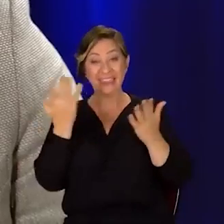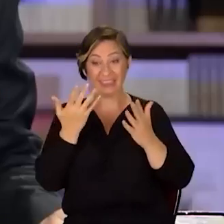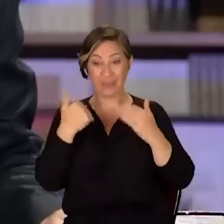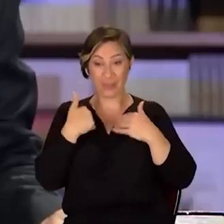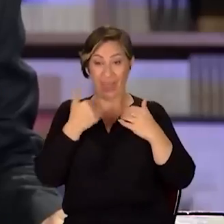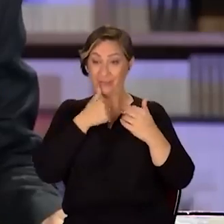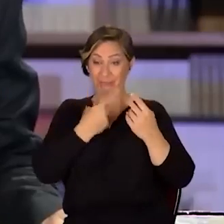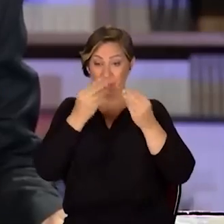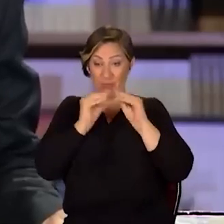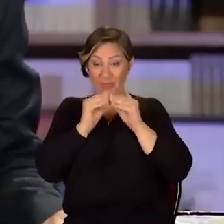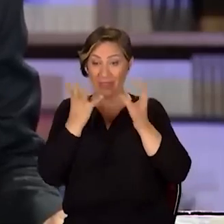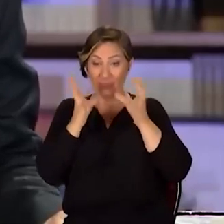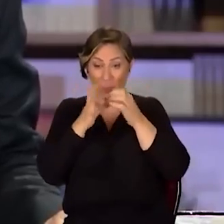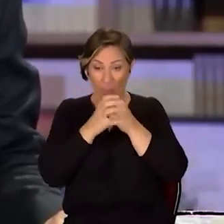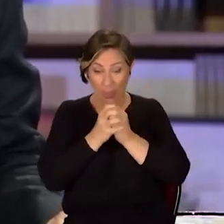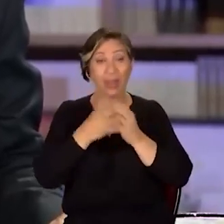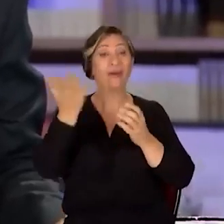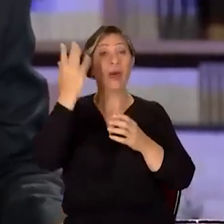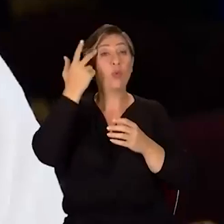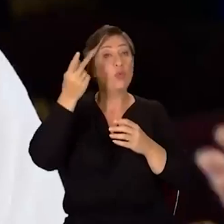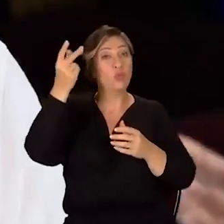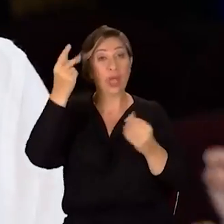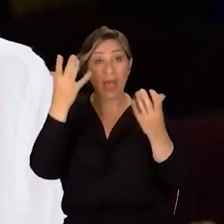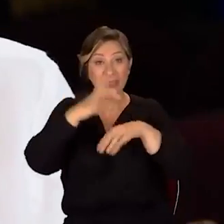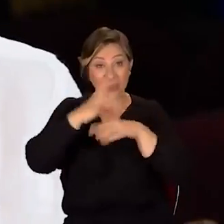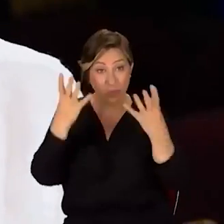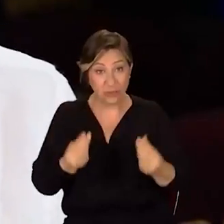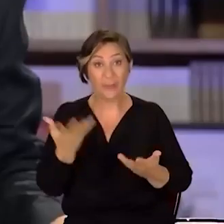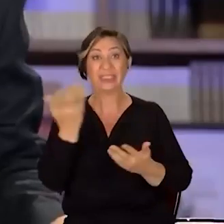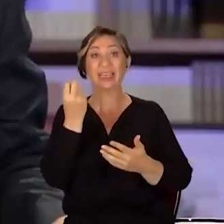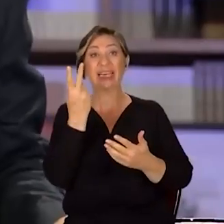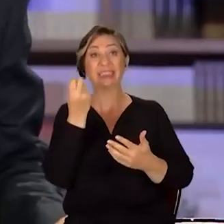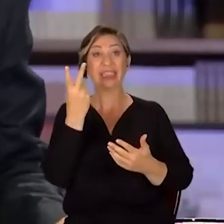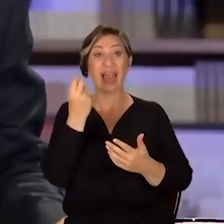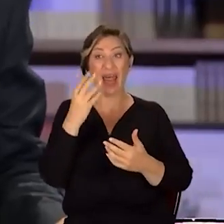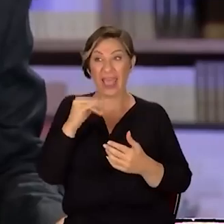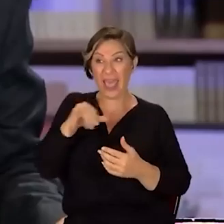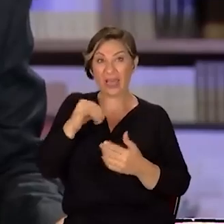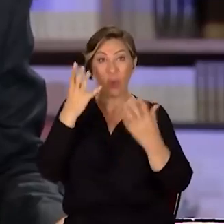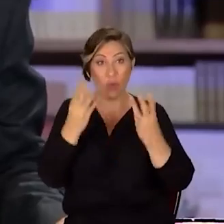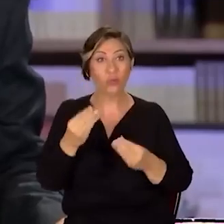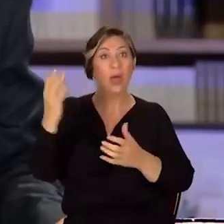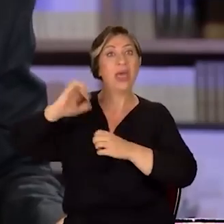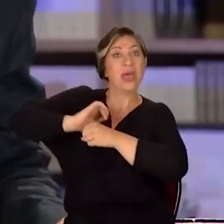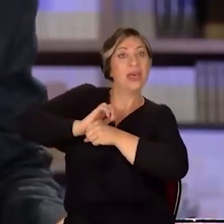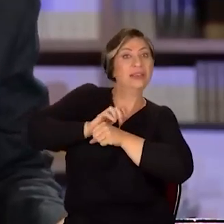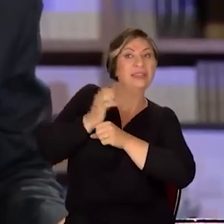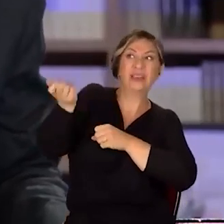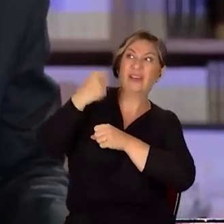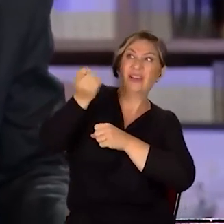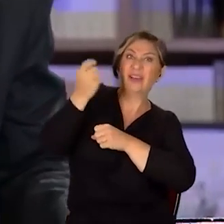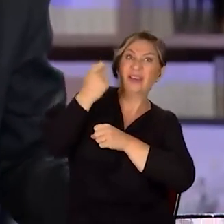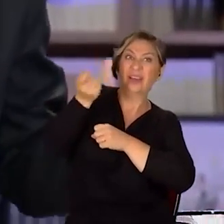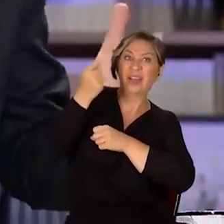çapımın küçüleceğinden, nasıl Alzheimer olacağıma ve nasıl kanserlere çok yakın olduğuma kadar her